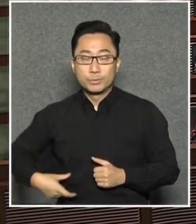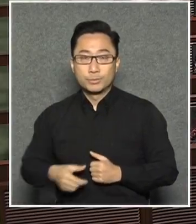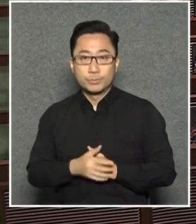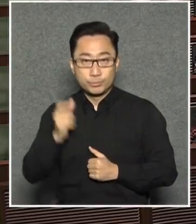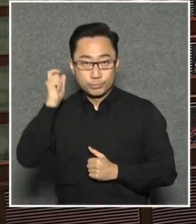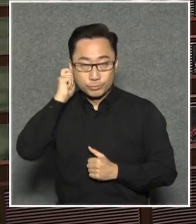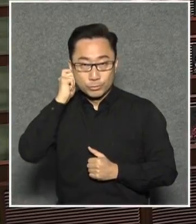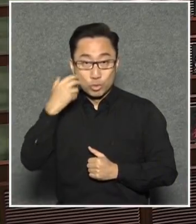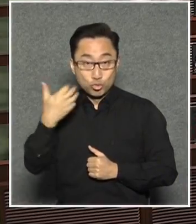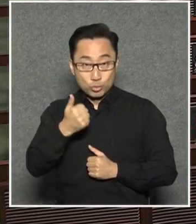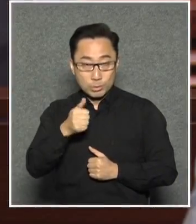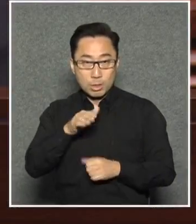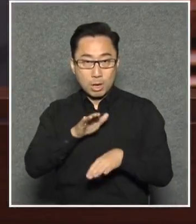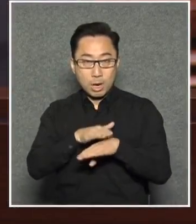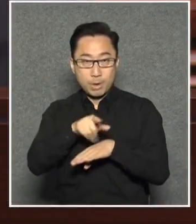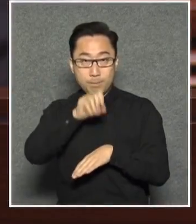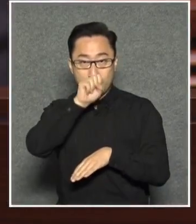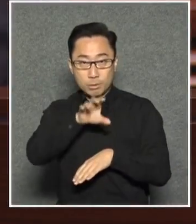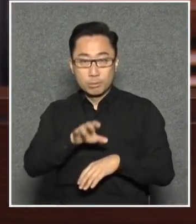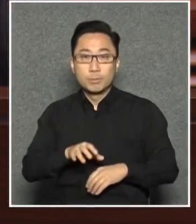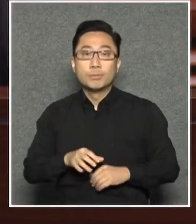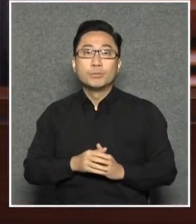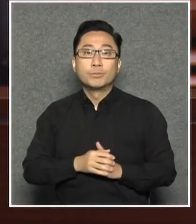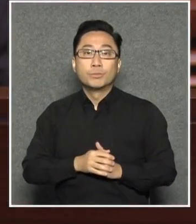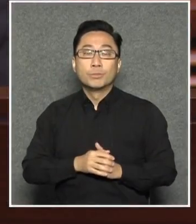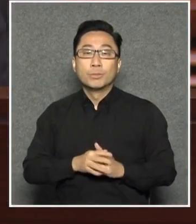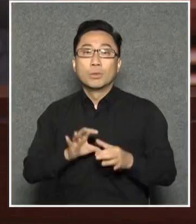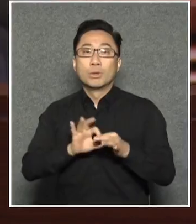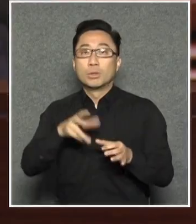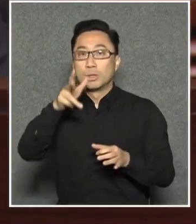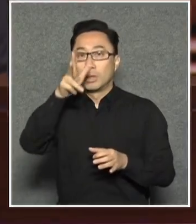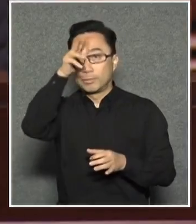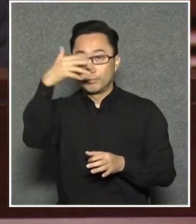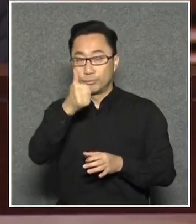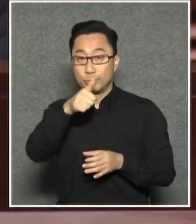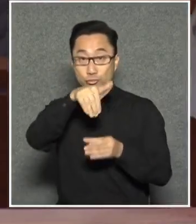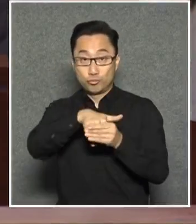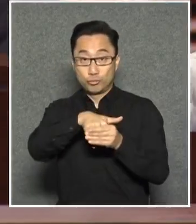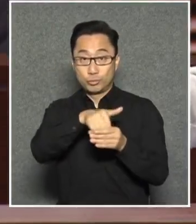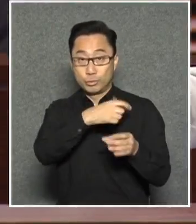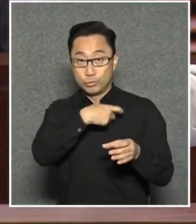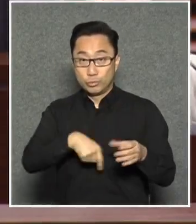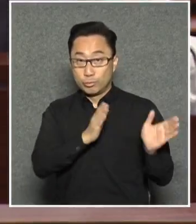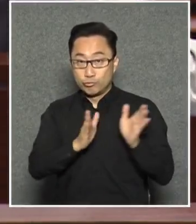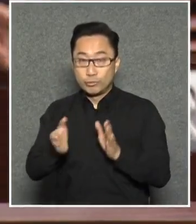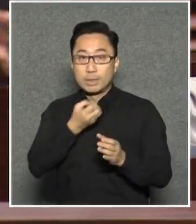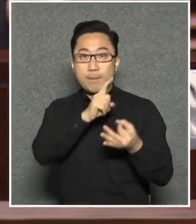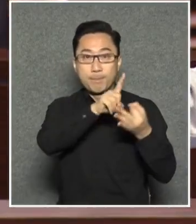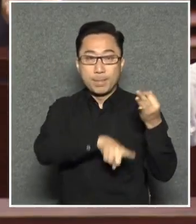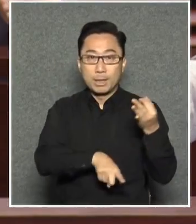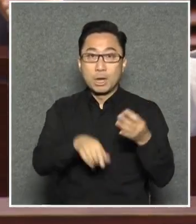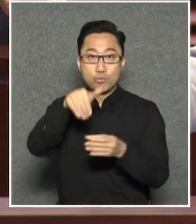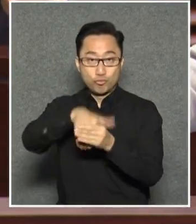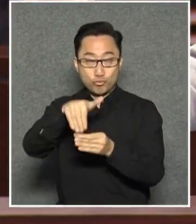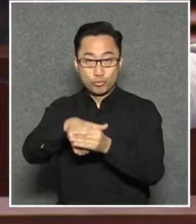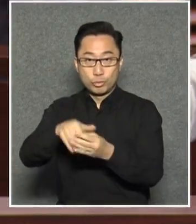席啊，剛才我哋問咧就係關於特首選舉嗰個過程咧，其實有提名、有選舉，然後最後中央任